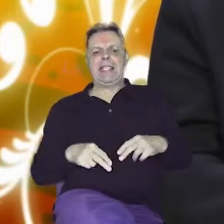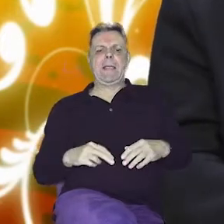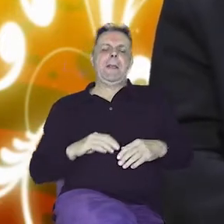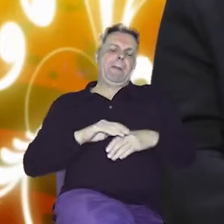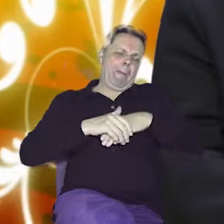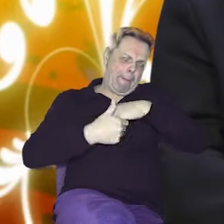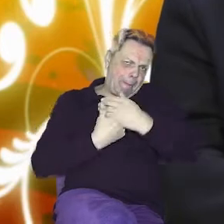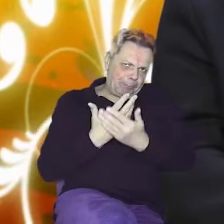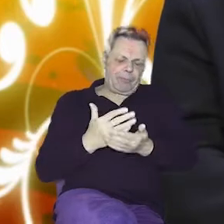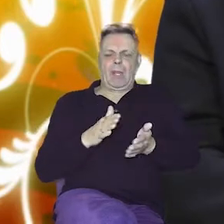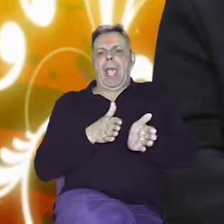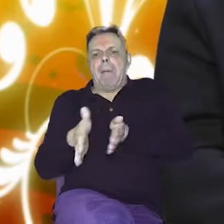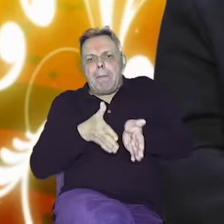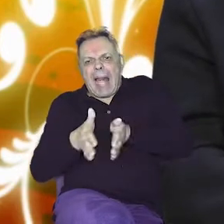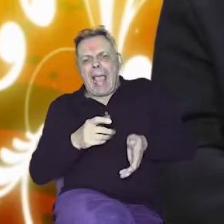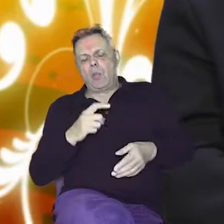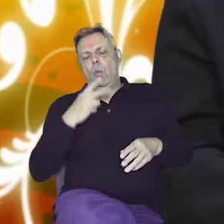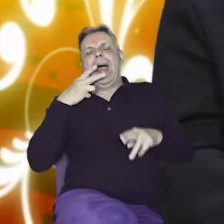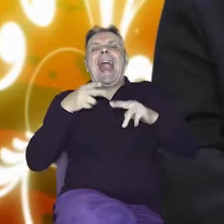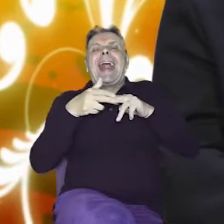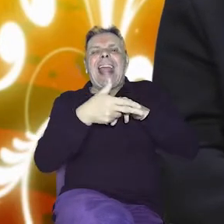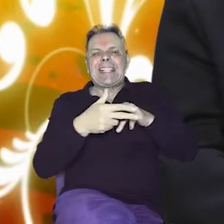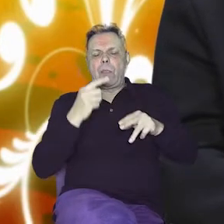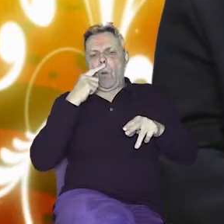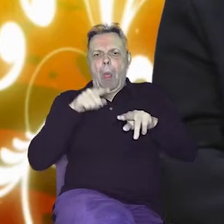toaleti, higijeni, rezanju nokta,